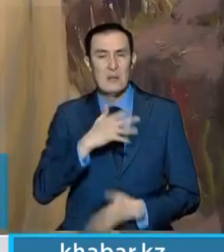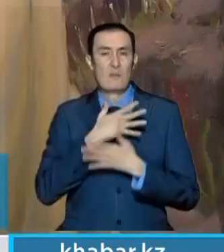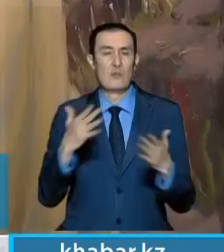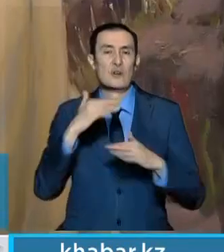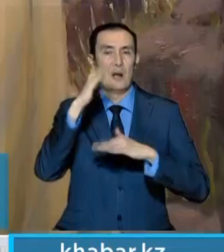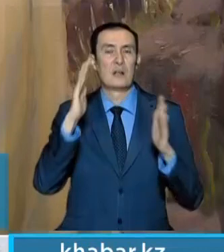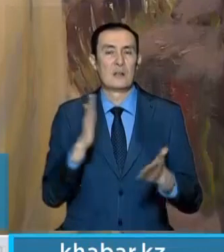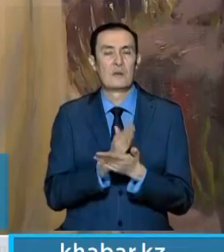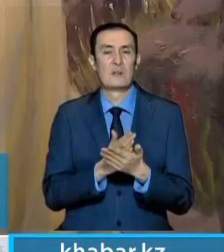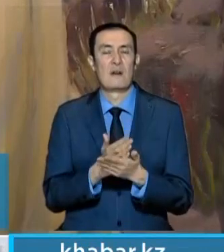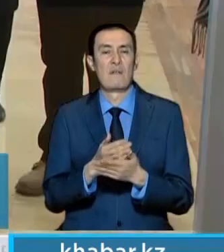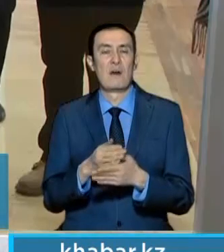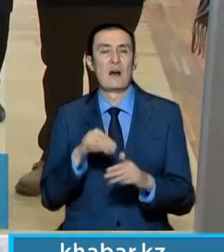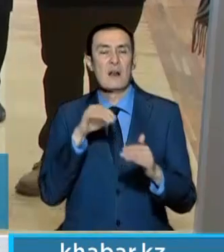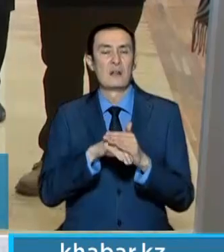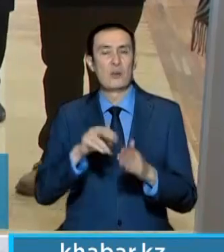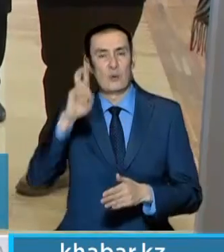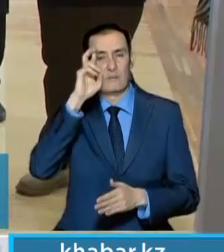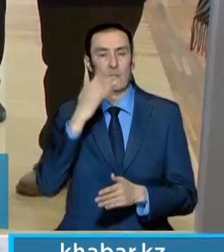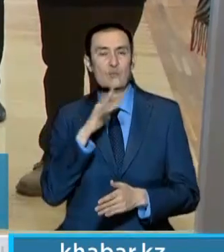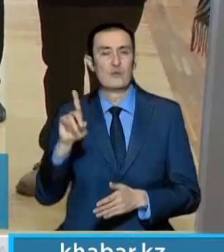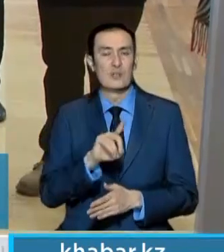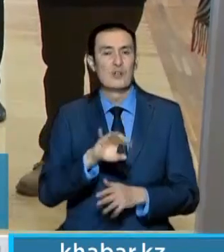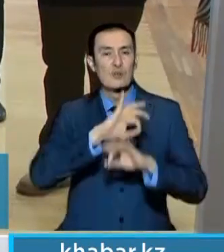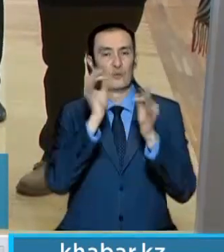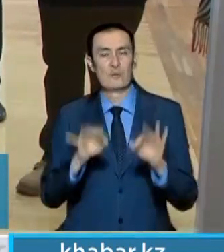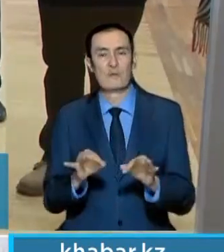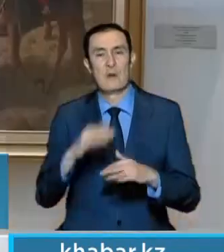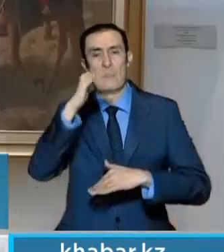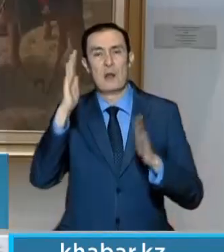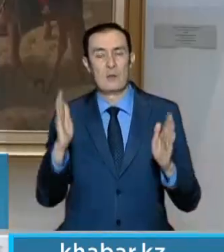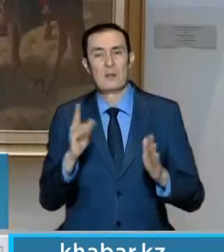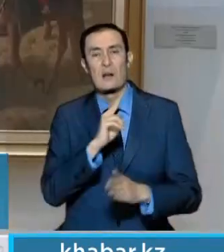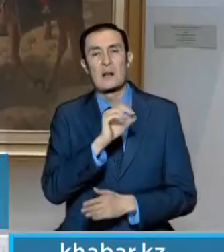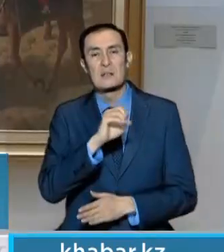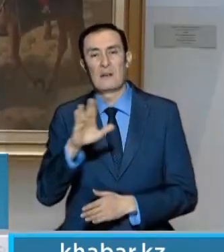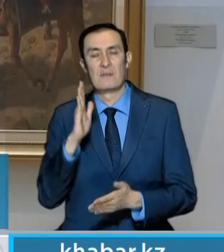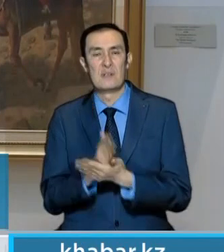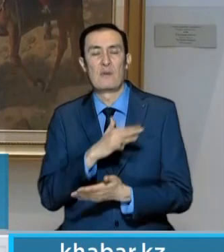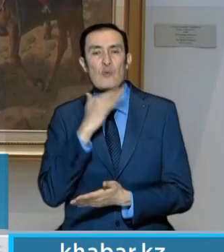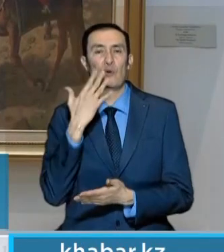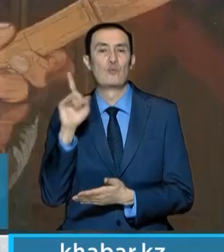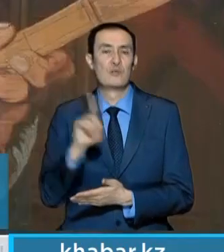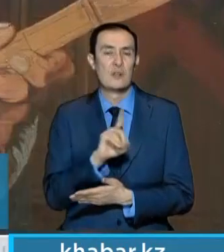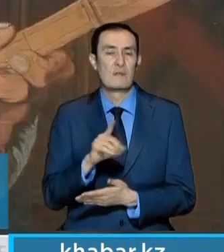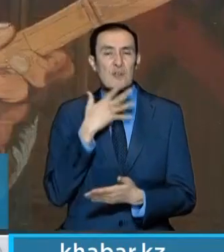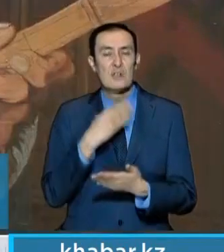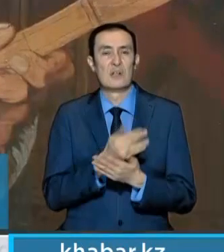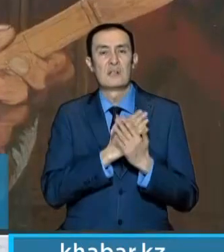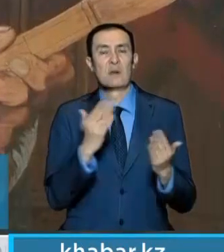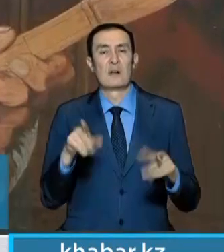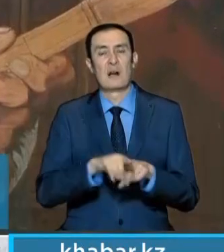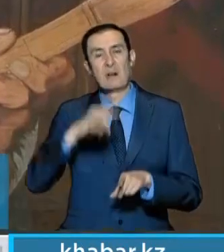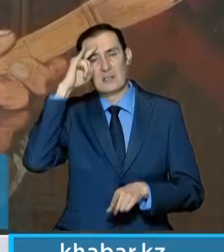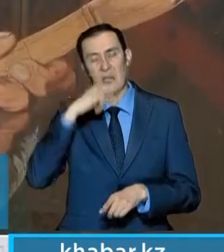картин находится в коллекции Государственного музея искусств. Живописные полотна Костеева есть также во многих музеях и частных собраниях, как